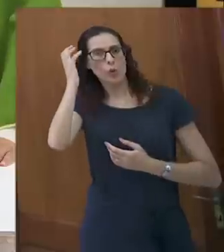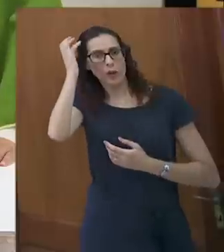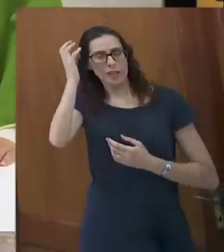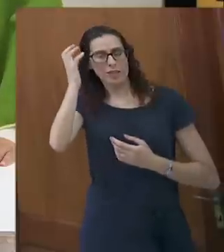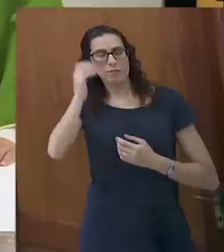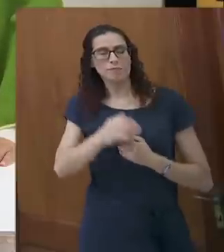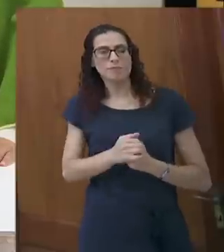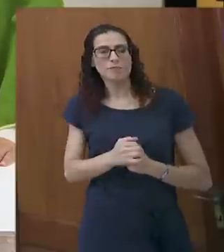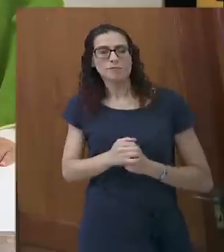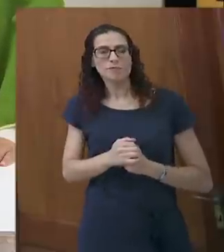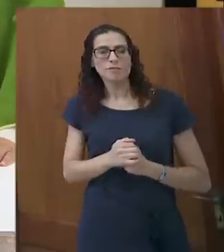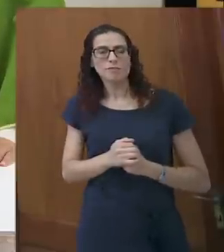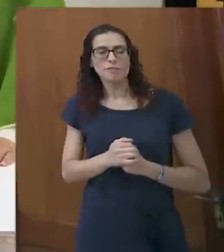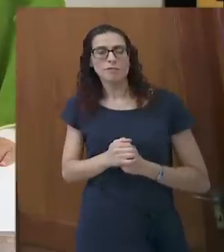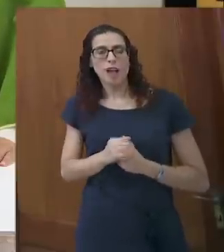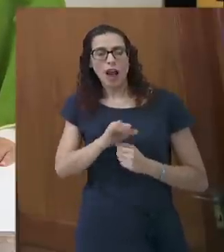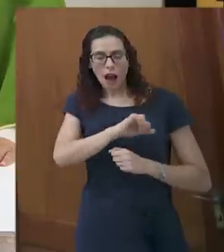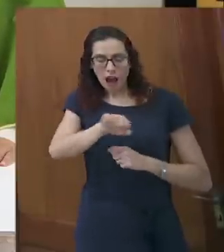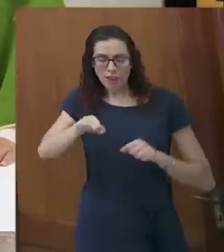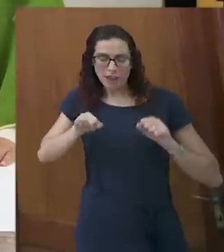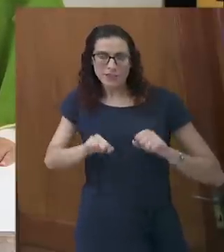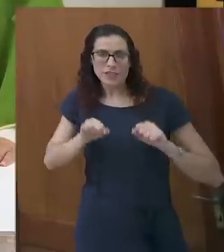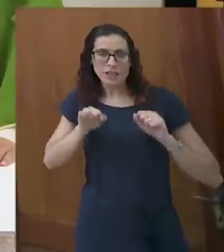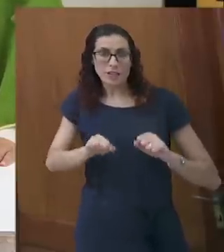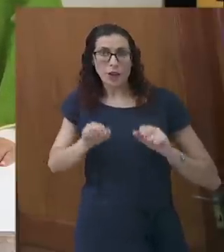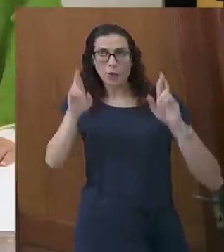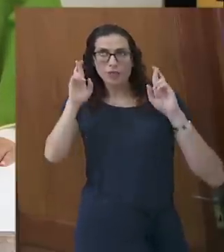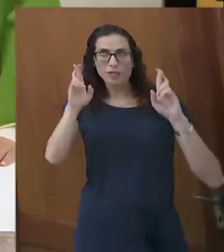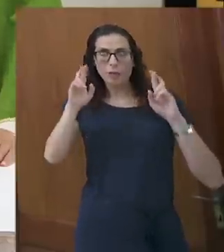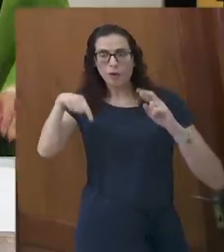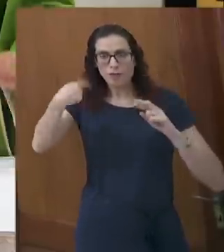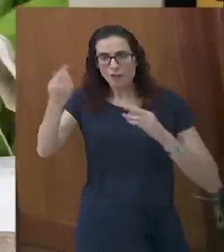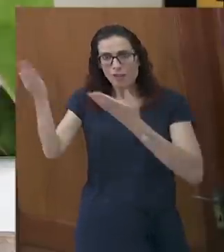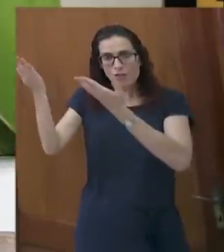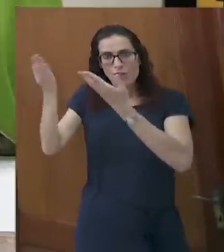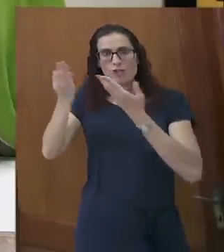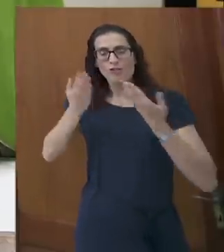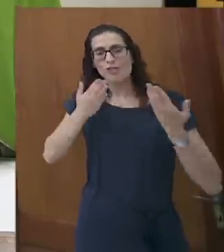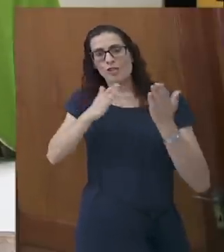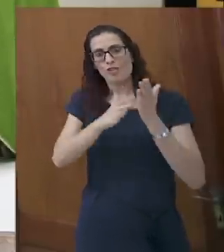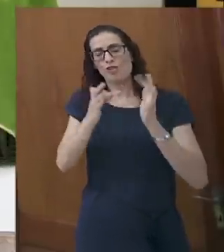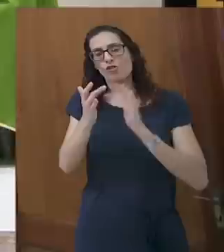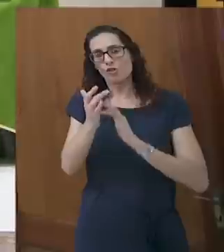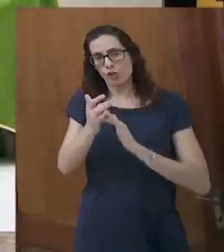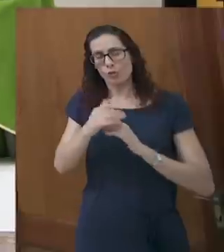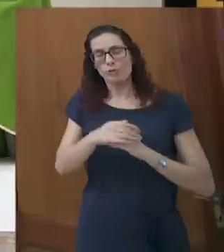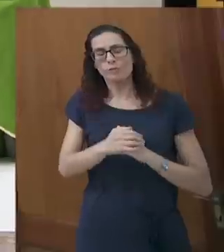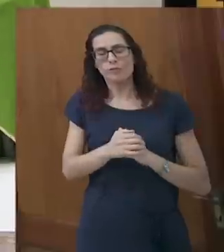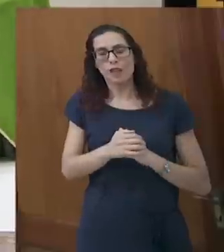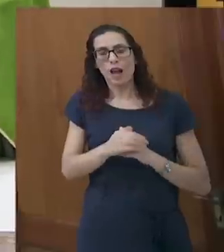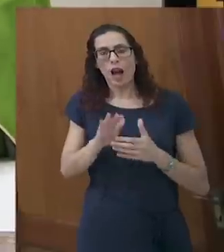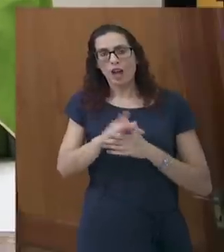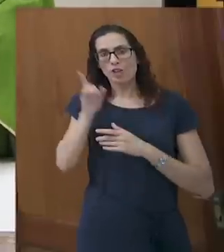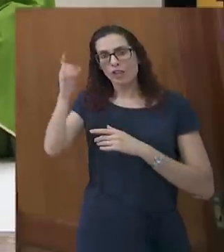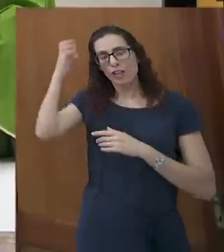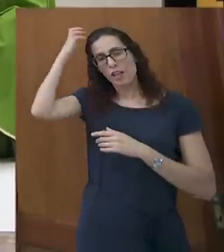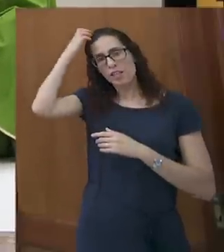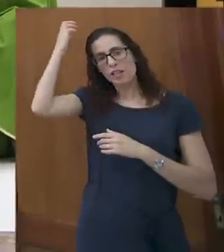kull inkwiet. Aħna u nistennew nittamaw lena u l-miġja tas-Salvatur tagħna Ġesu Kristu.